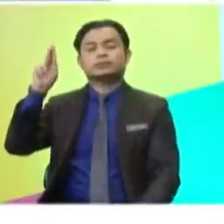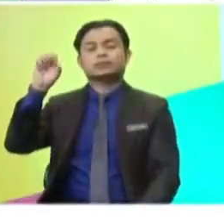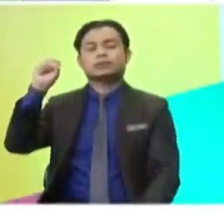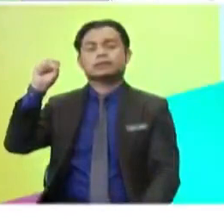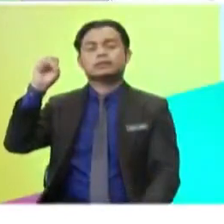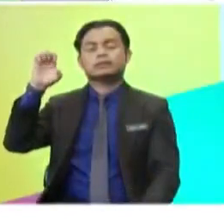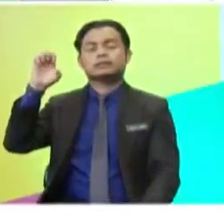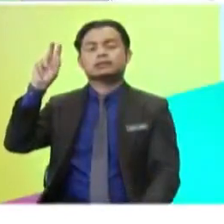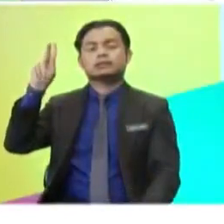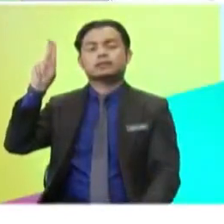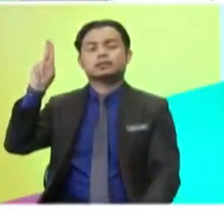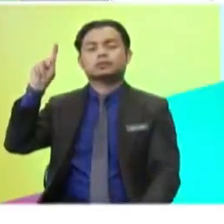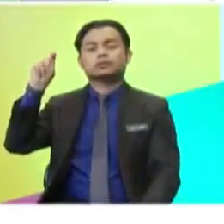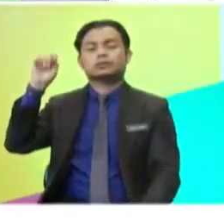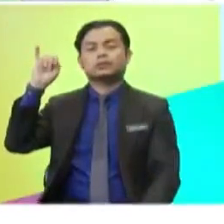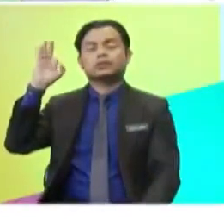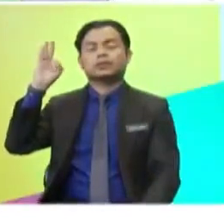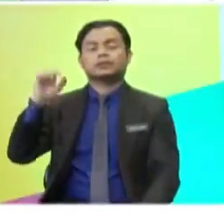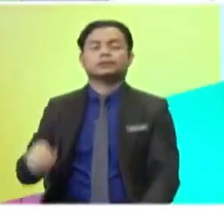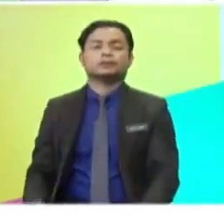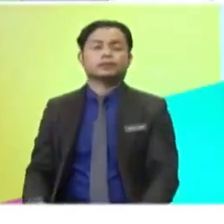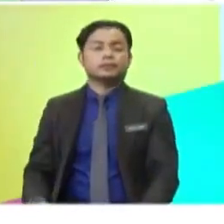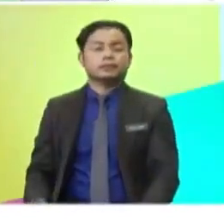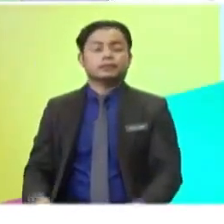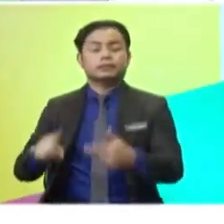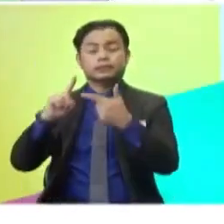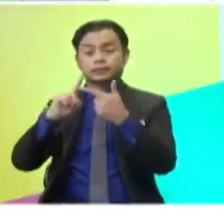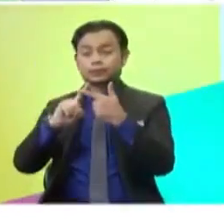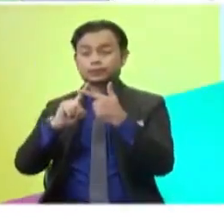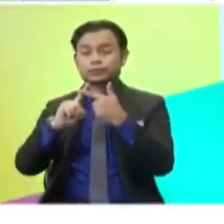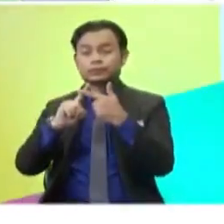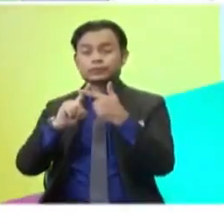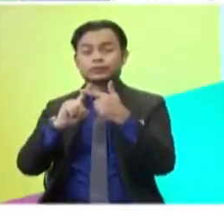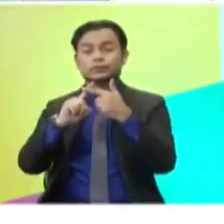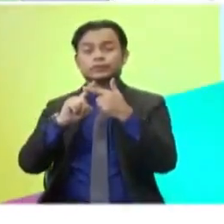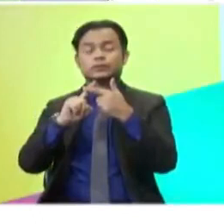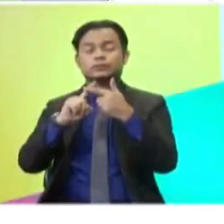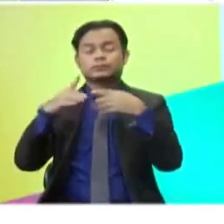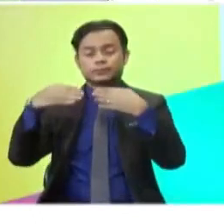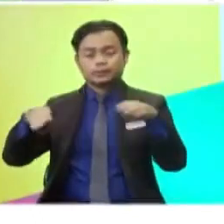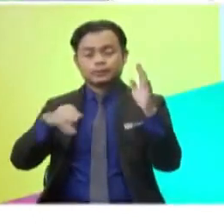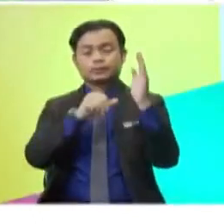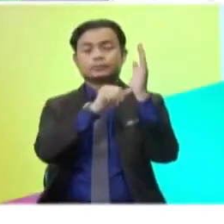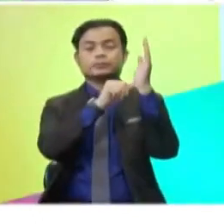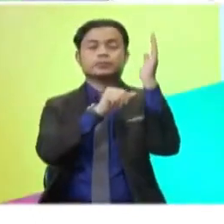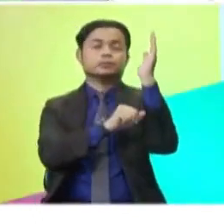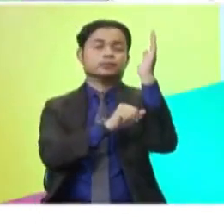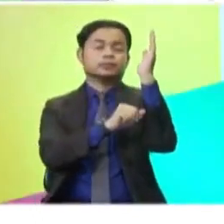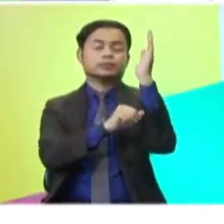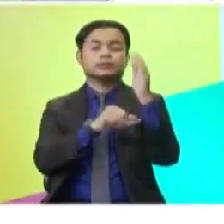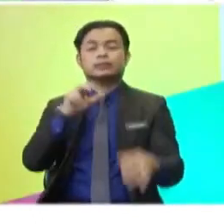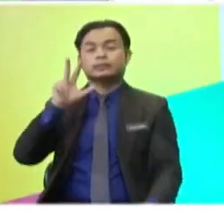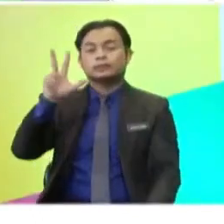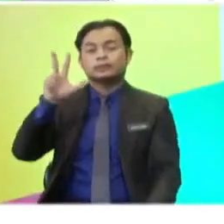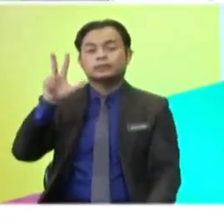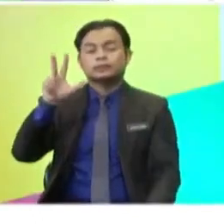perundangan. Dan yang ketiga berkaitan dengan kehakiman. Okey. Jadi dalam bidang perundangan ini, okey, yang pertama kita tengok,